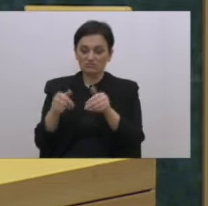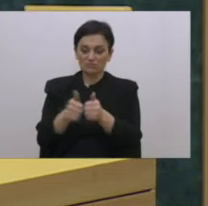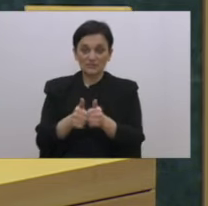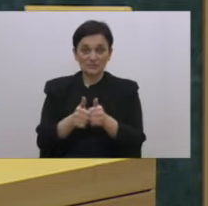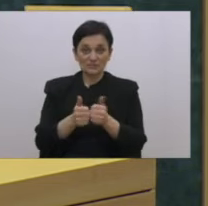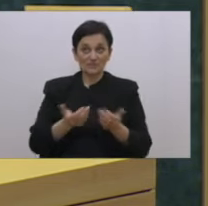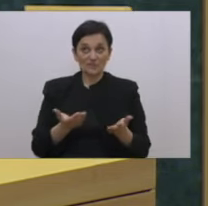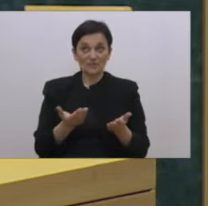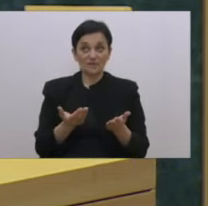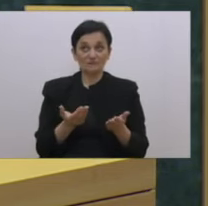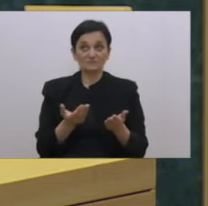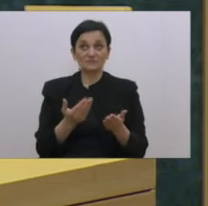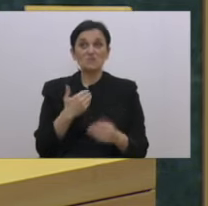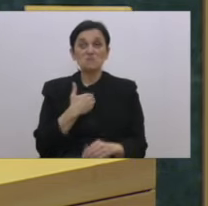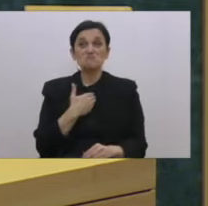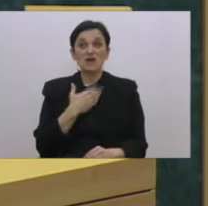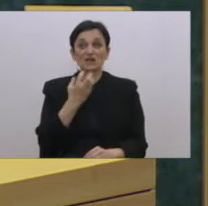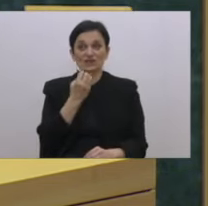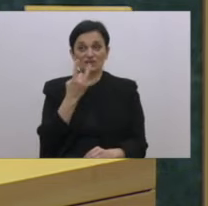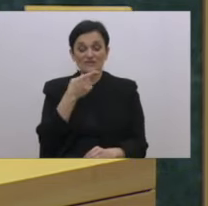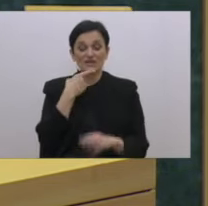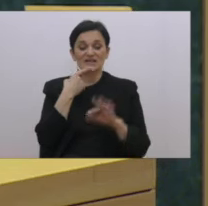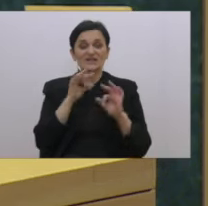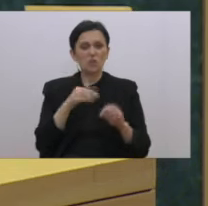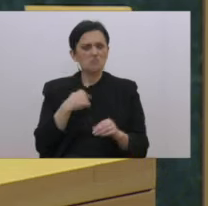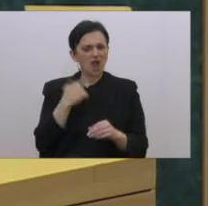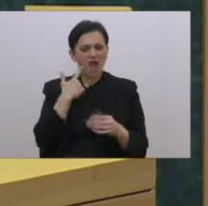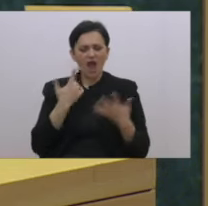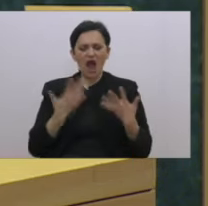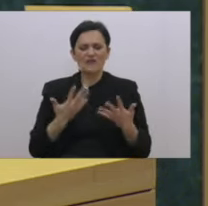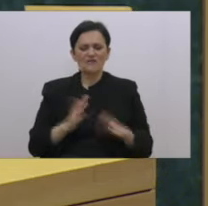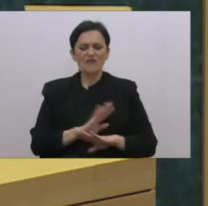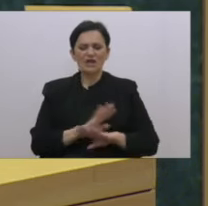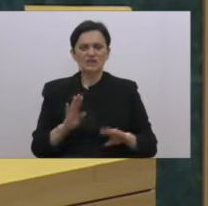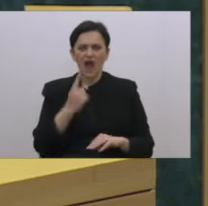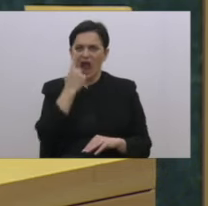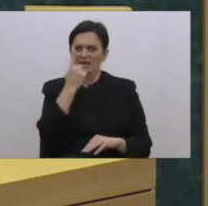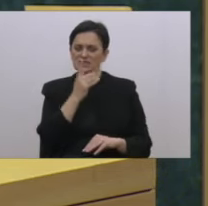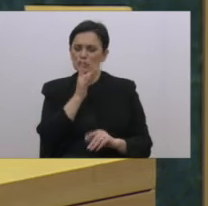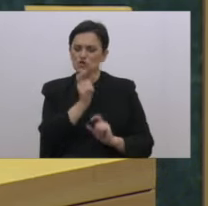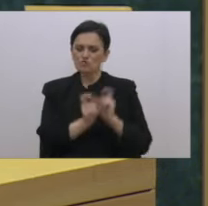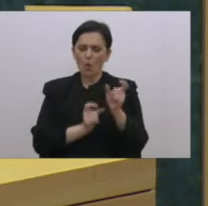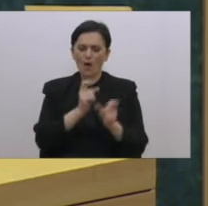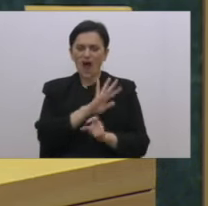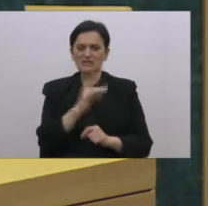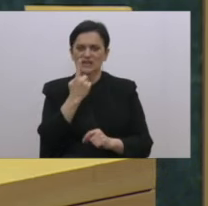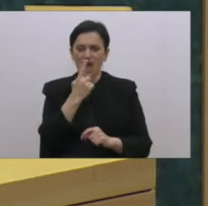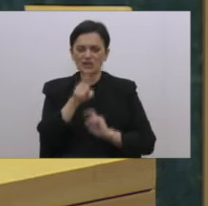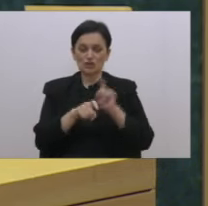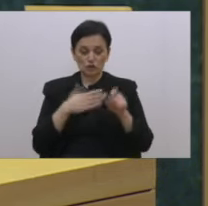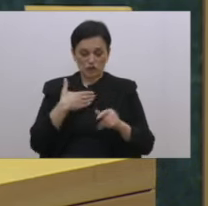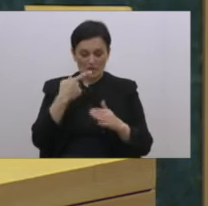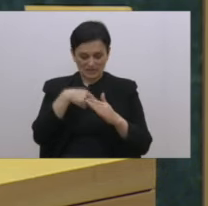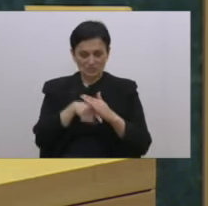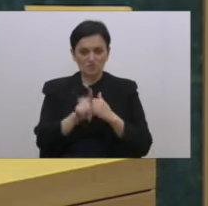Ise ro me kidevert khel geunebit arveridebi artsert moments, artsert nabichs chemsmier